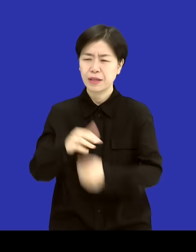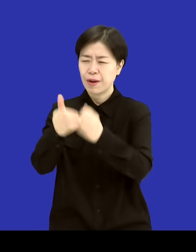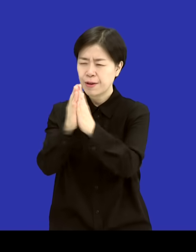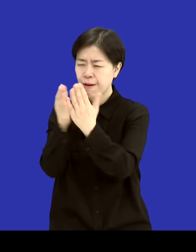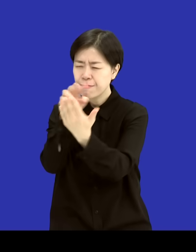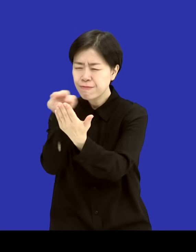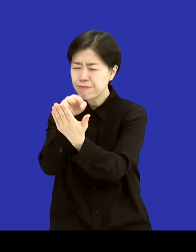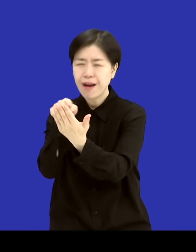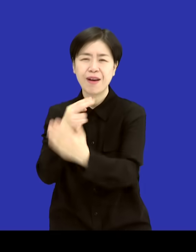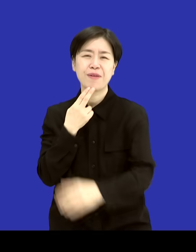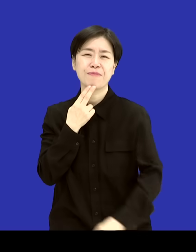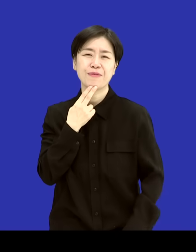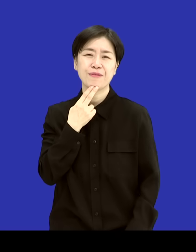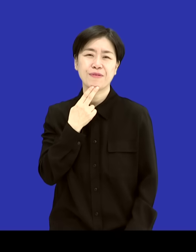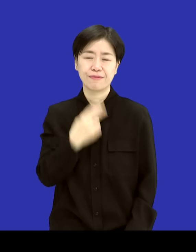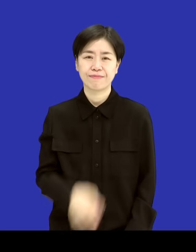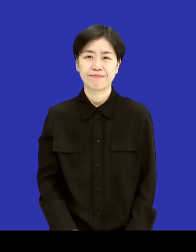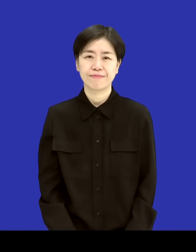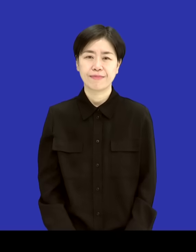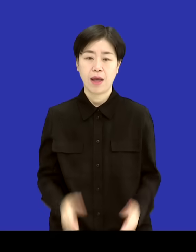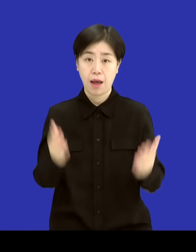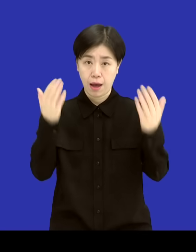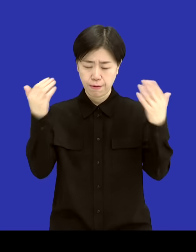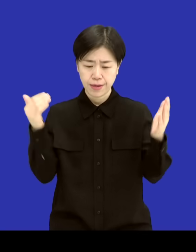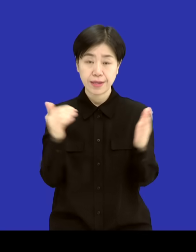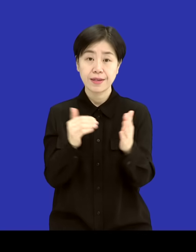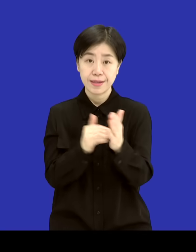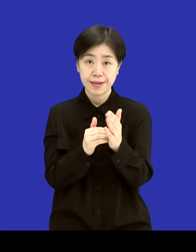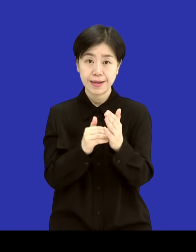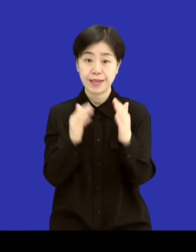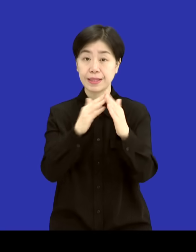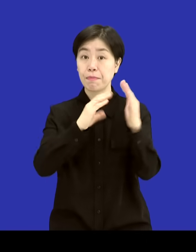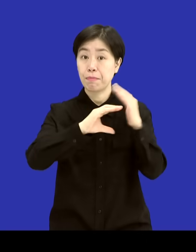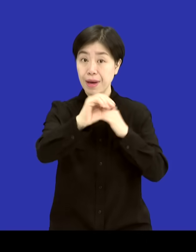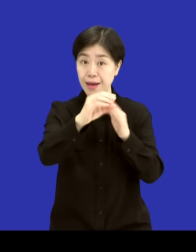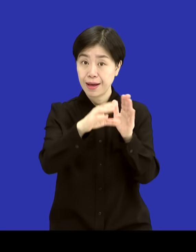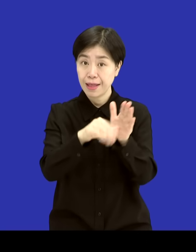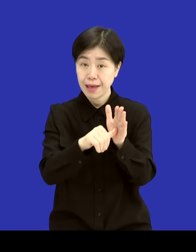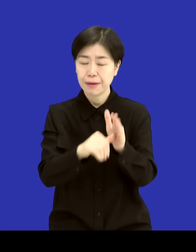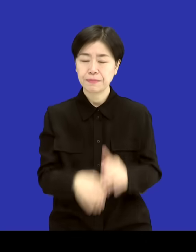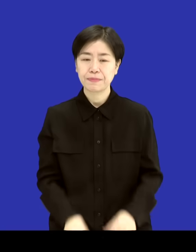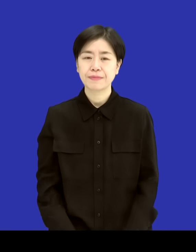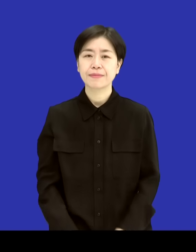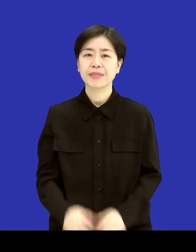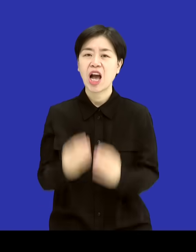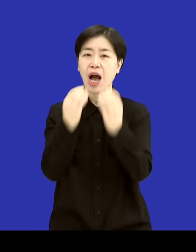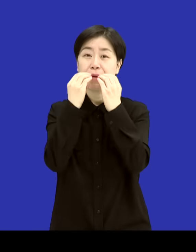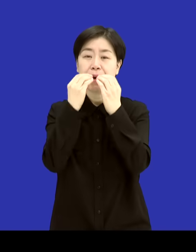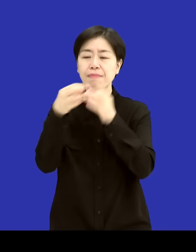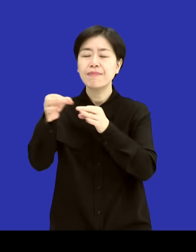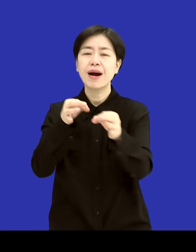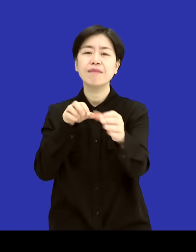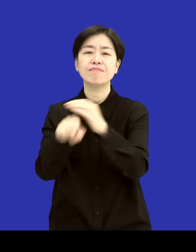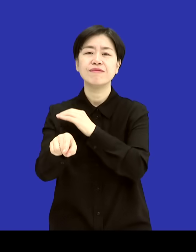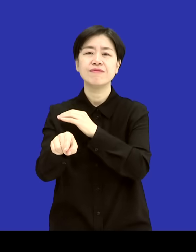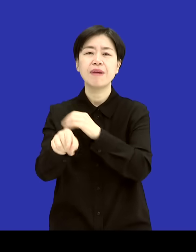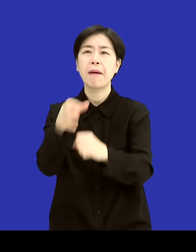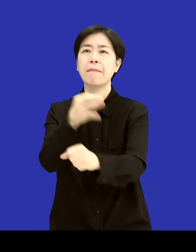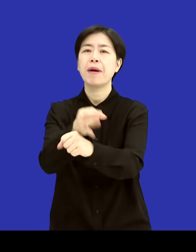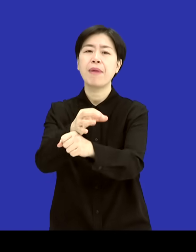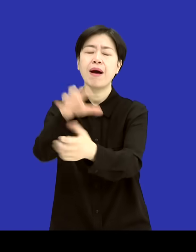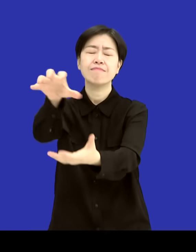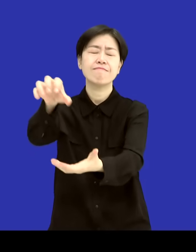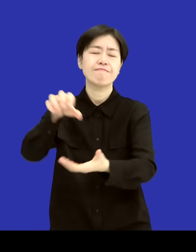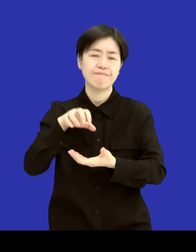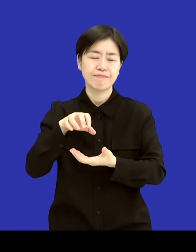풀었어야 되는데 그때는 이제 끝나고 이제 집에 가는 길에 그런 패스트푸드점에 들어가서 막 사가지고 혼자?